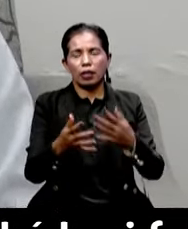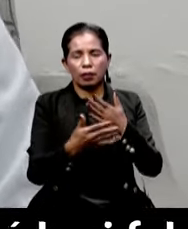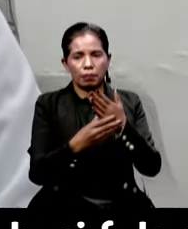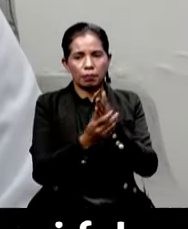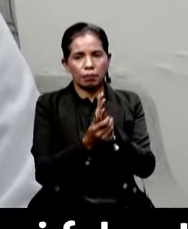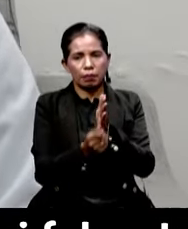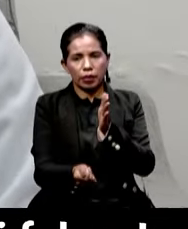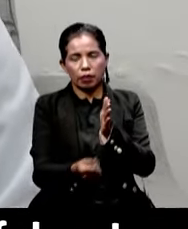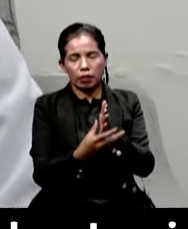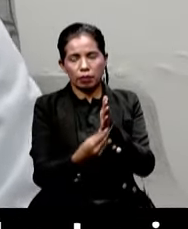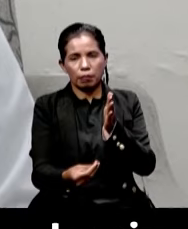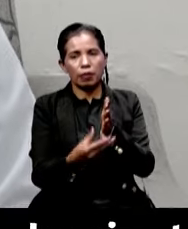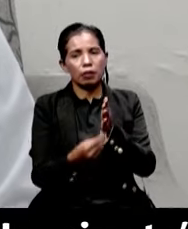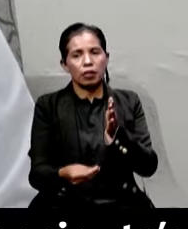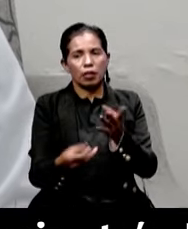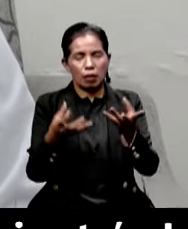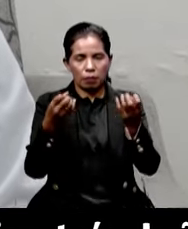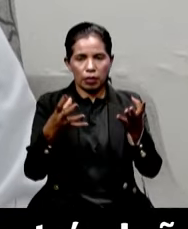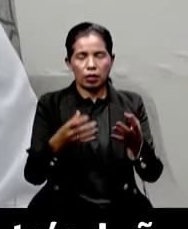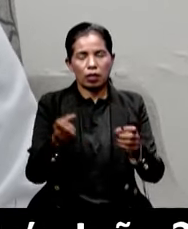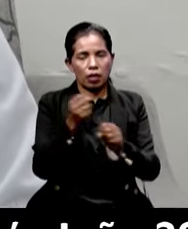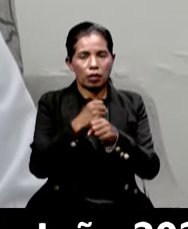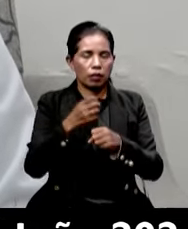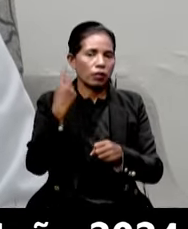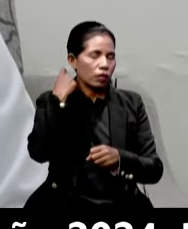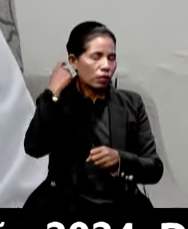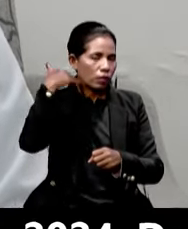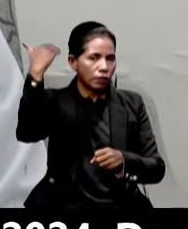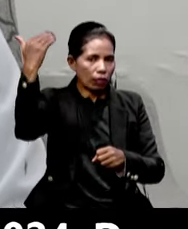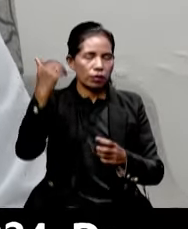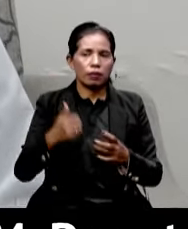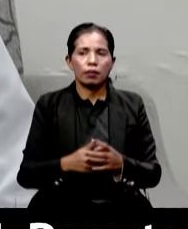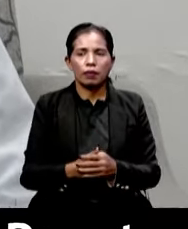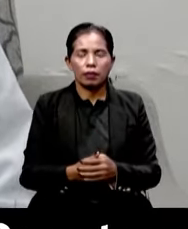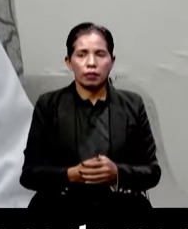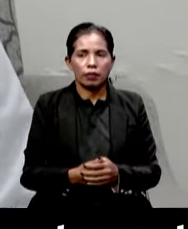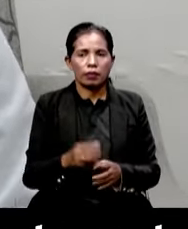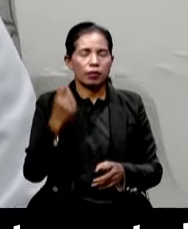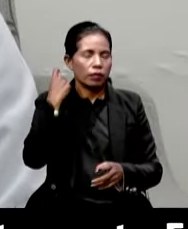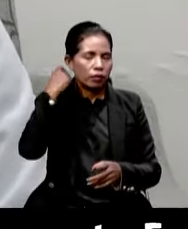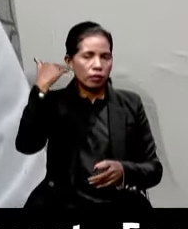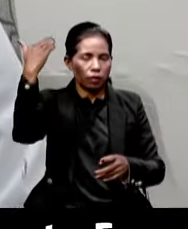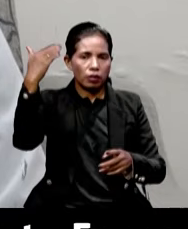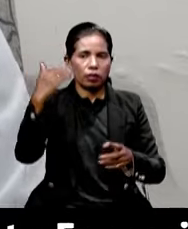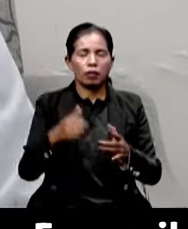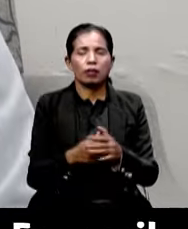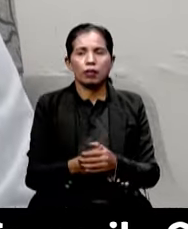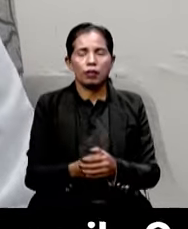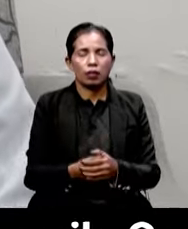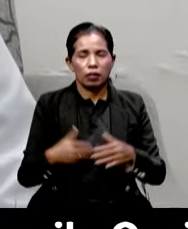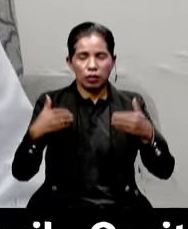hamosu itene tensaun arterial as ikus ikus ne emarehan kata tensaun arterial as ne